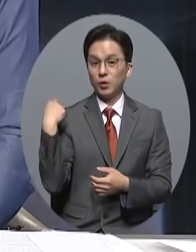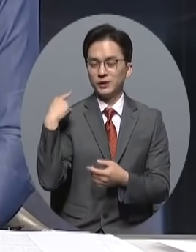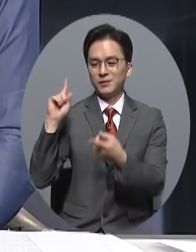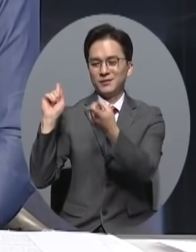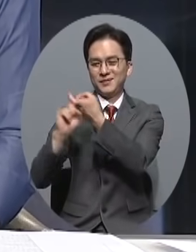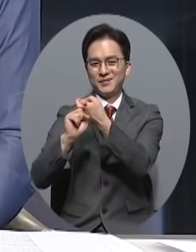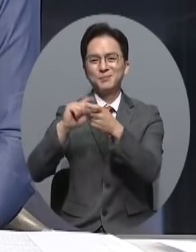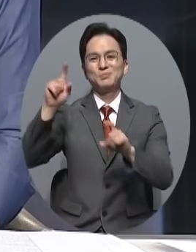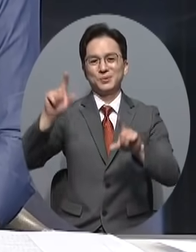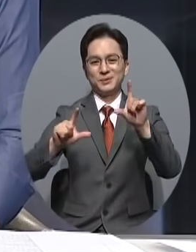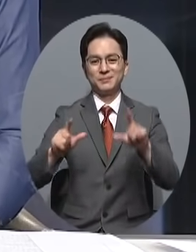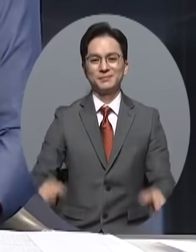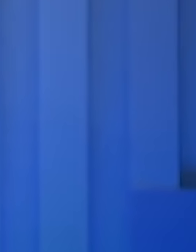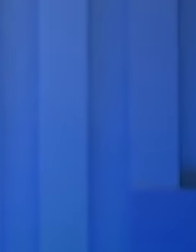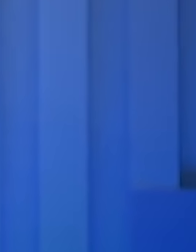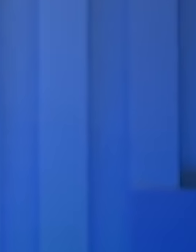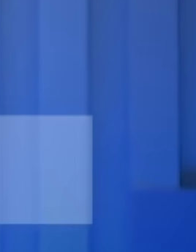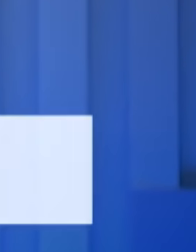직접 들어보시죠.